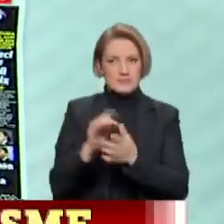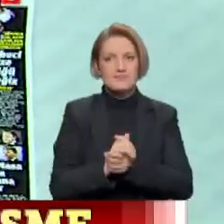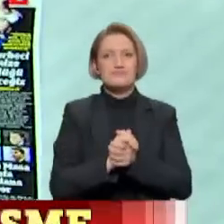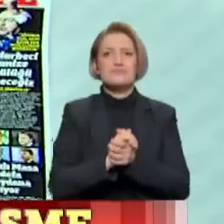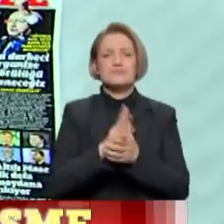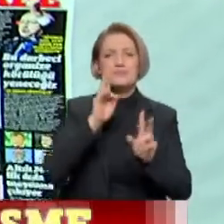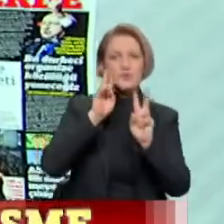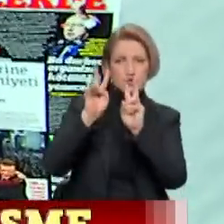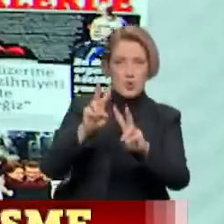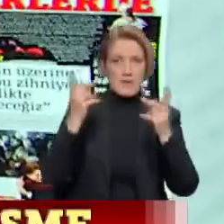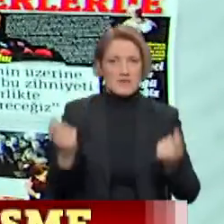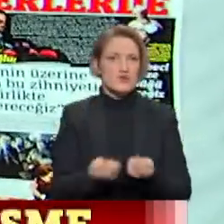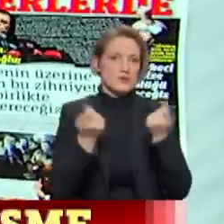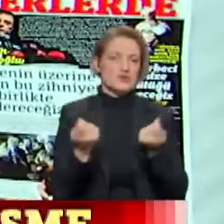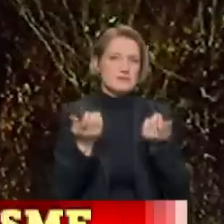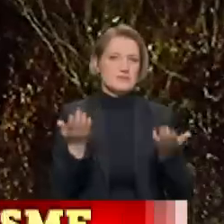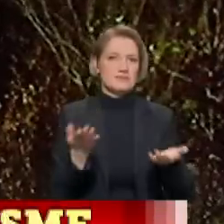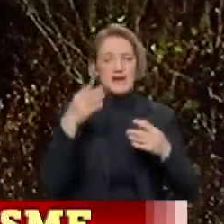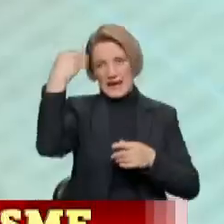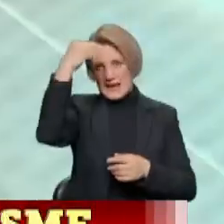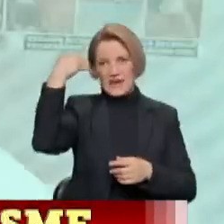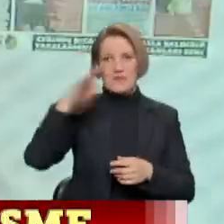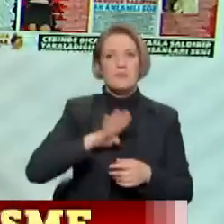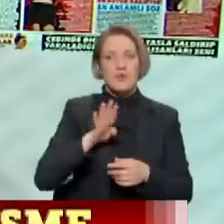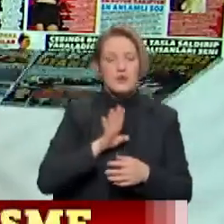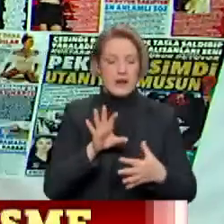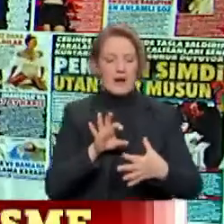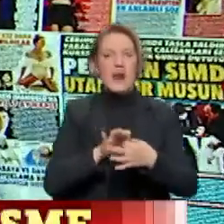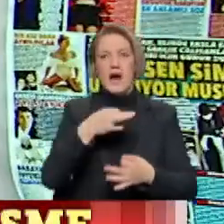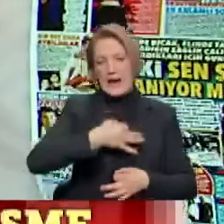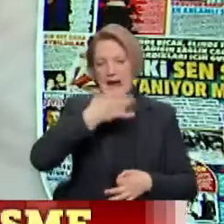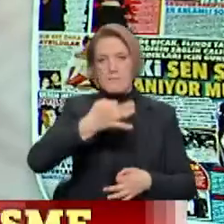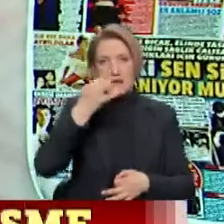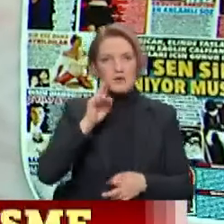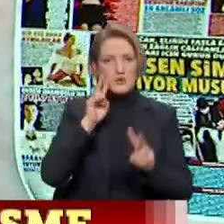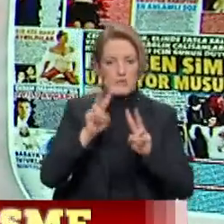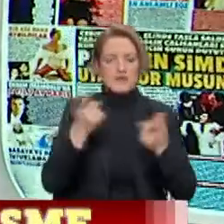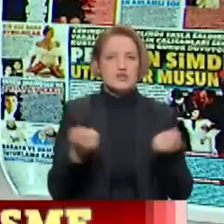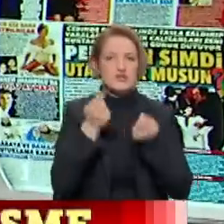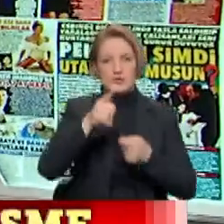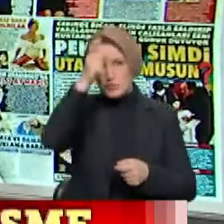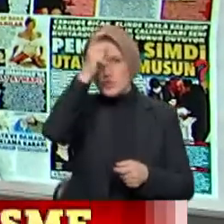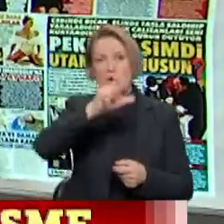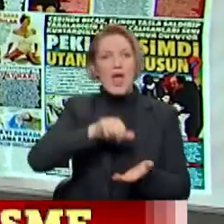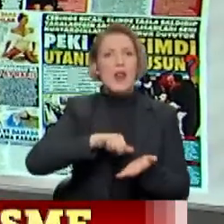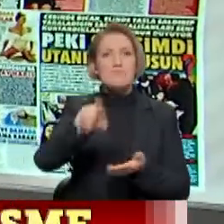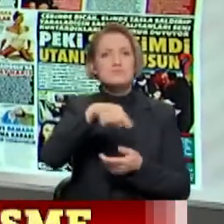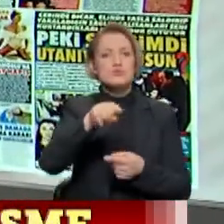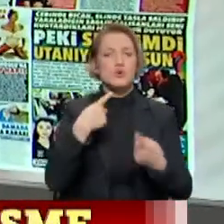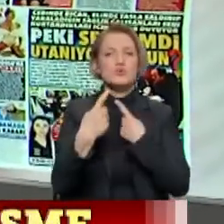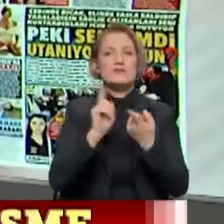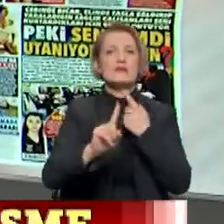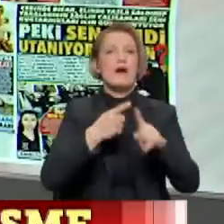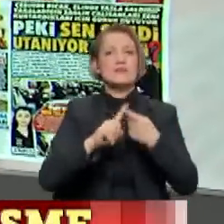bir görmeye çalışacağız burada da Ekrem İmamoğlu ile ilgili haberleri görmeye çalışacağız. Tüm Türkiye bunu konuşuyor.